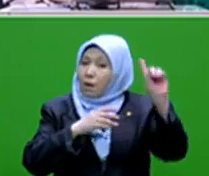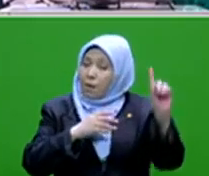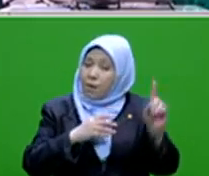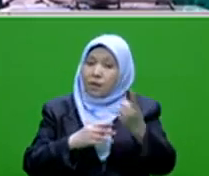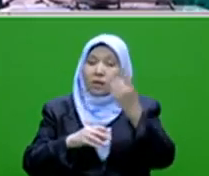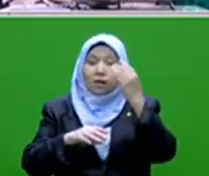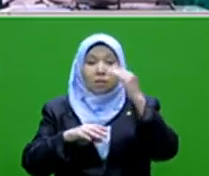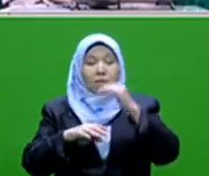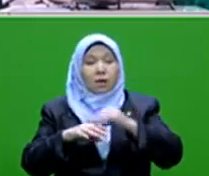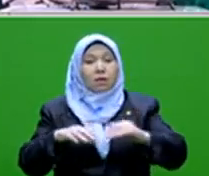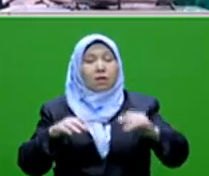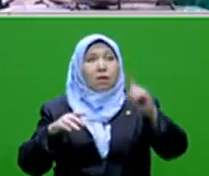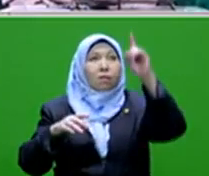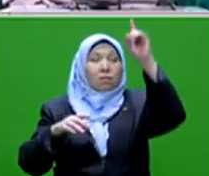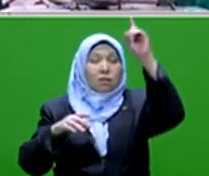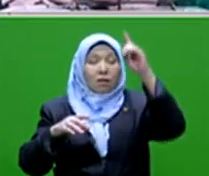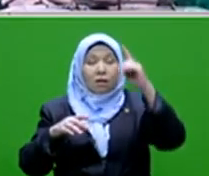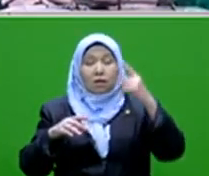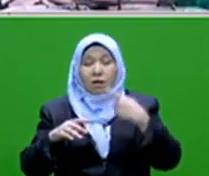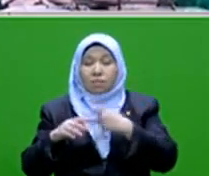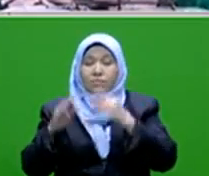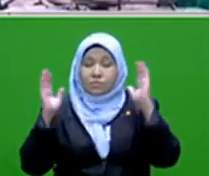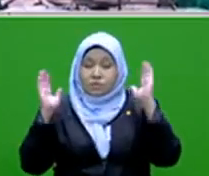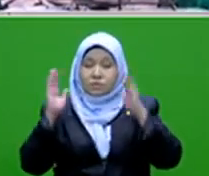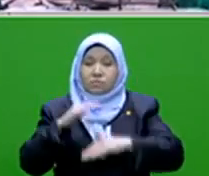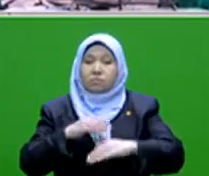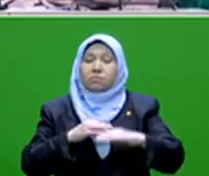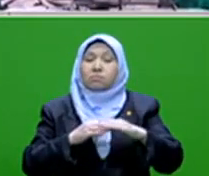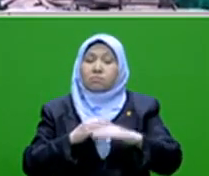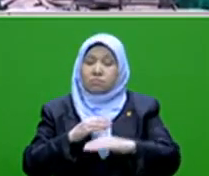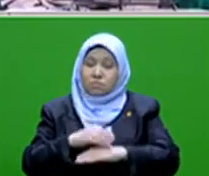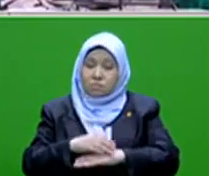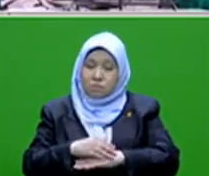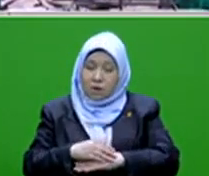إياك نعبد وإياك